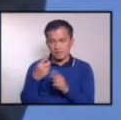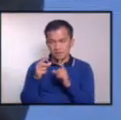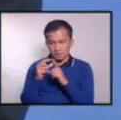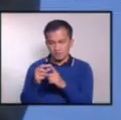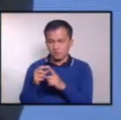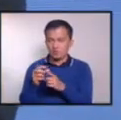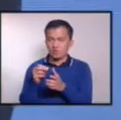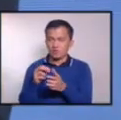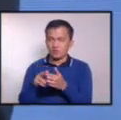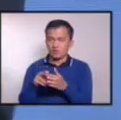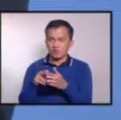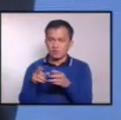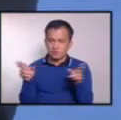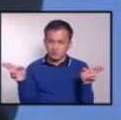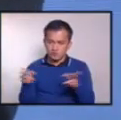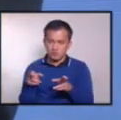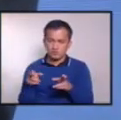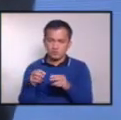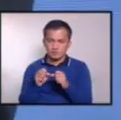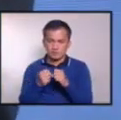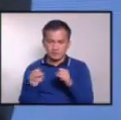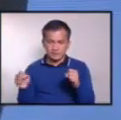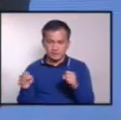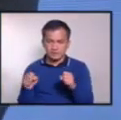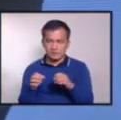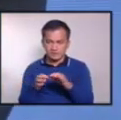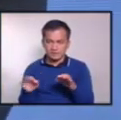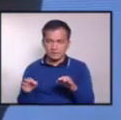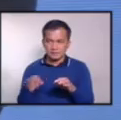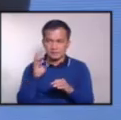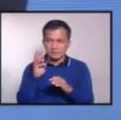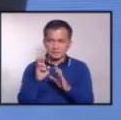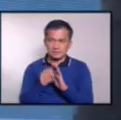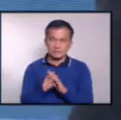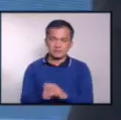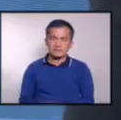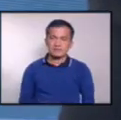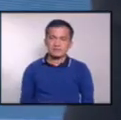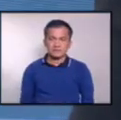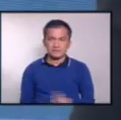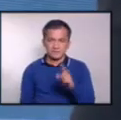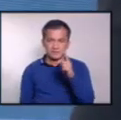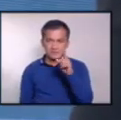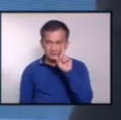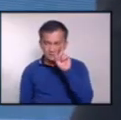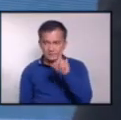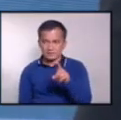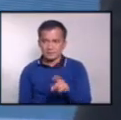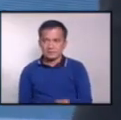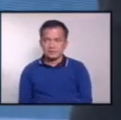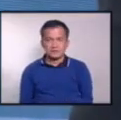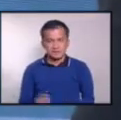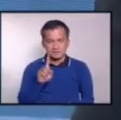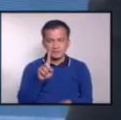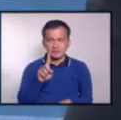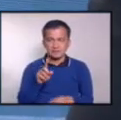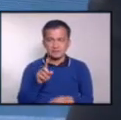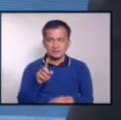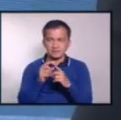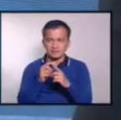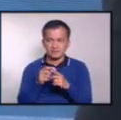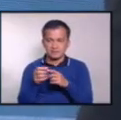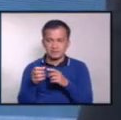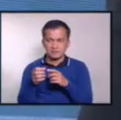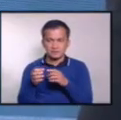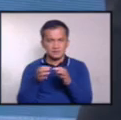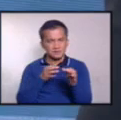sa isang maikling pangungusap. Yes, 6 seconds. Unang tanong, sa isang salita, ilarawan